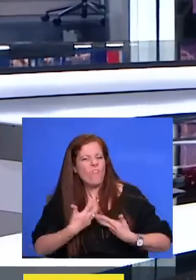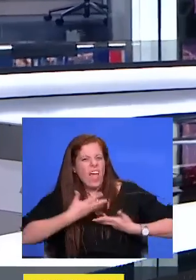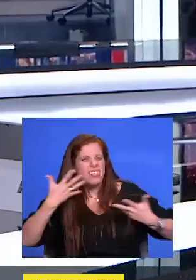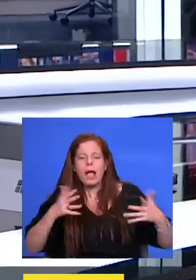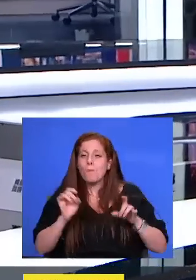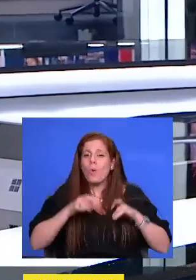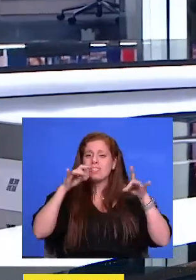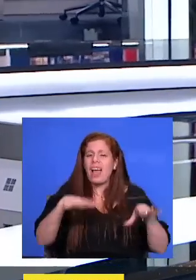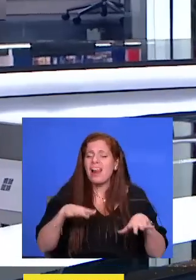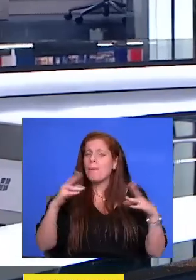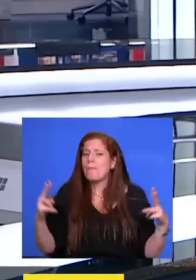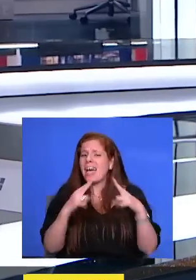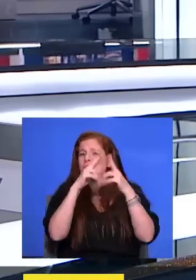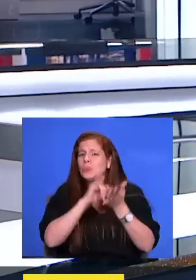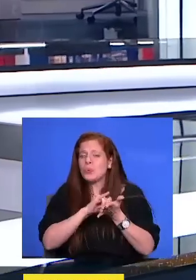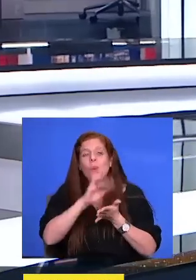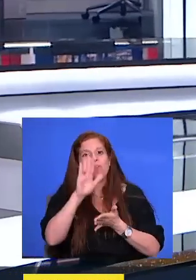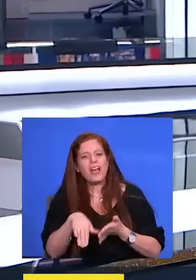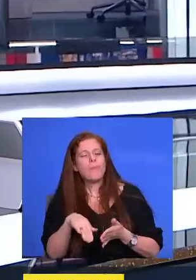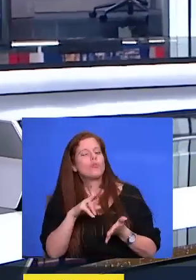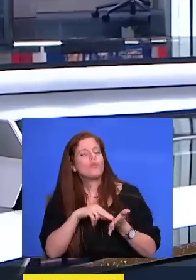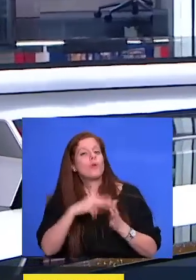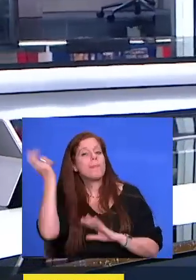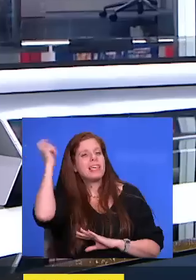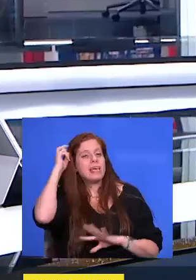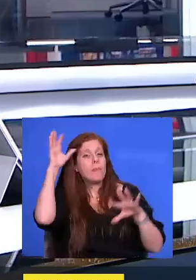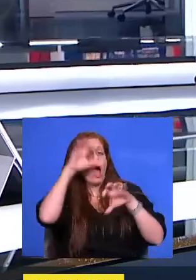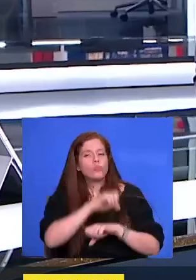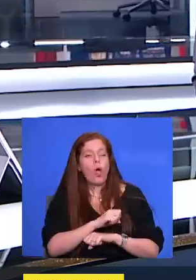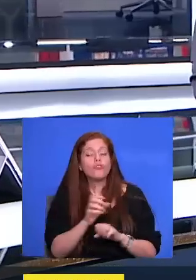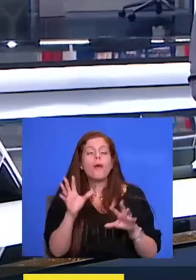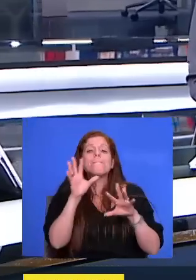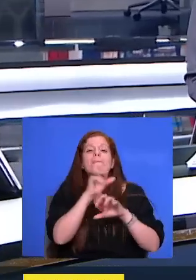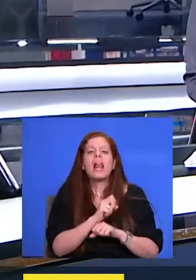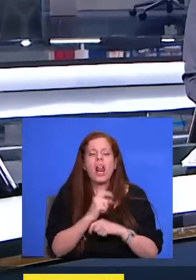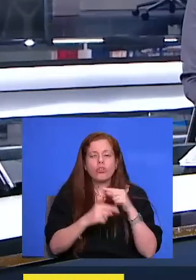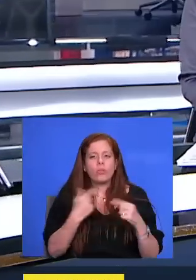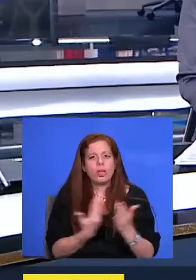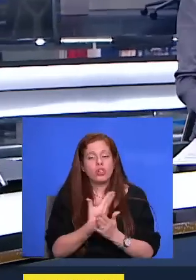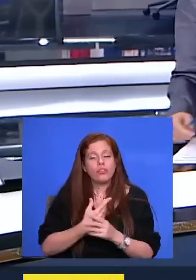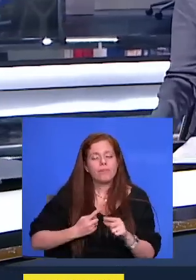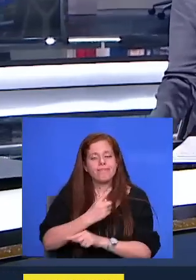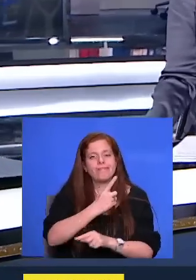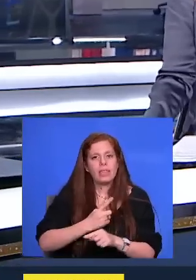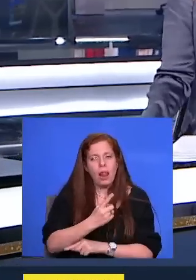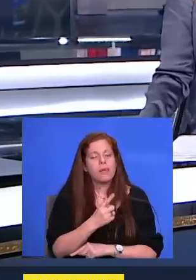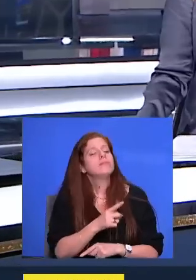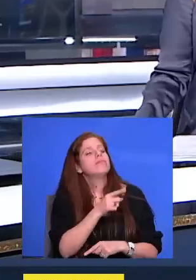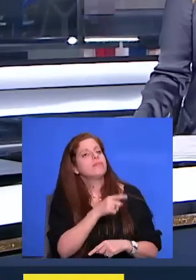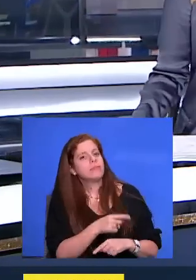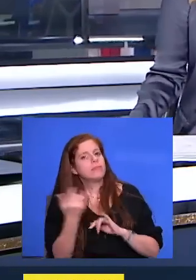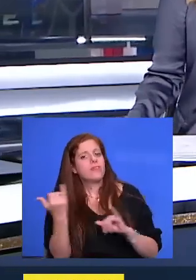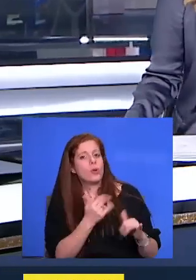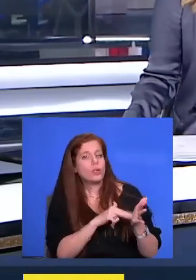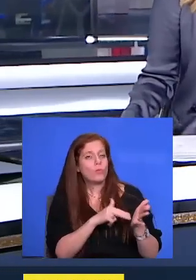ניו יורק וגם תמונות מקייב החשוכה שבליל השנה החדשה ספגה מתקפת טילים. מיכל רשף כתבת תחום החוץ מביאה את